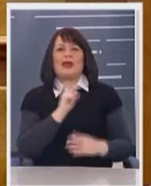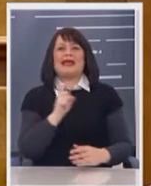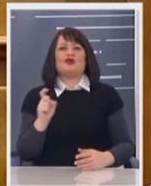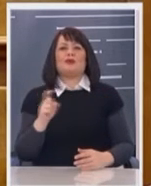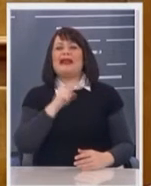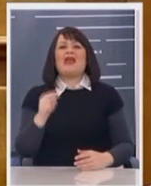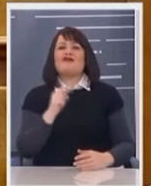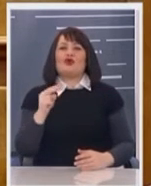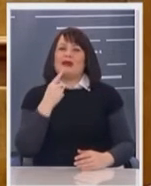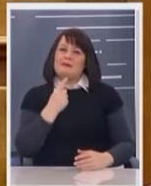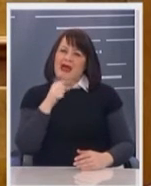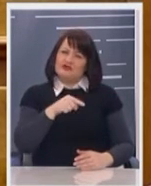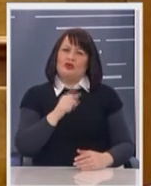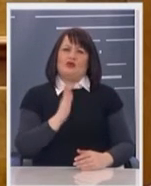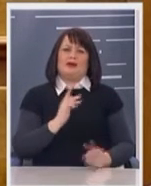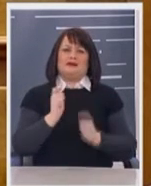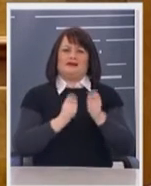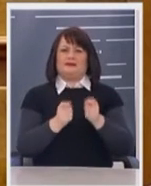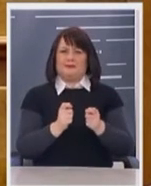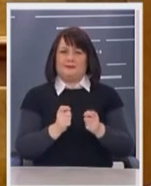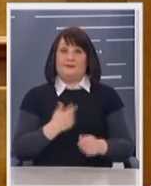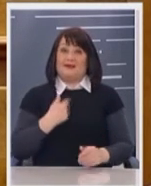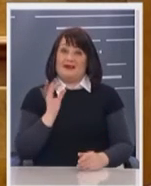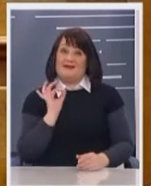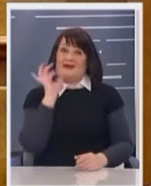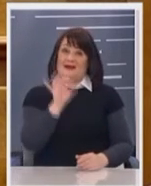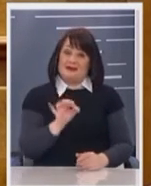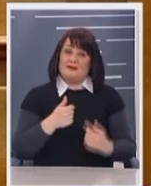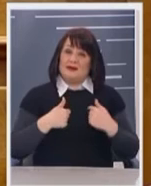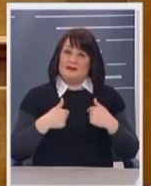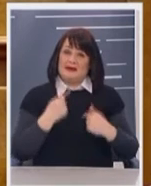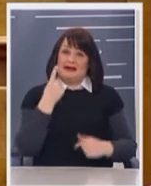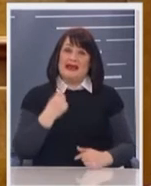1.388.000.000 ευρώ, εμείς φτάσαμε τελικά στο